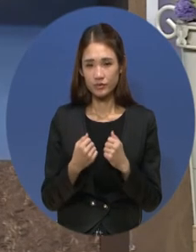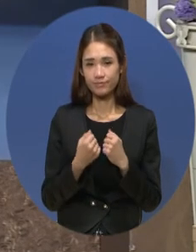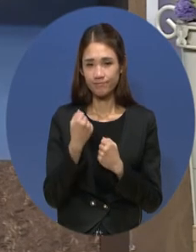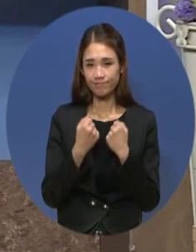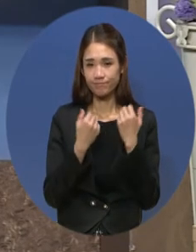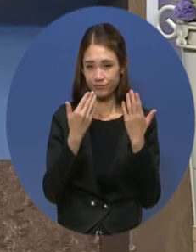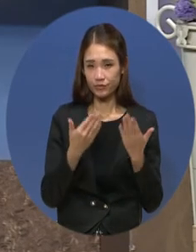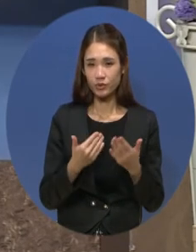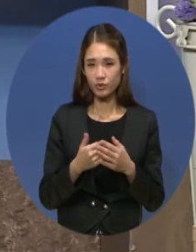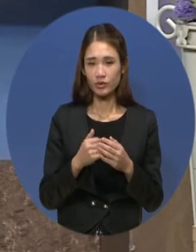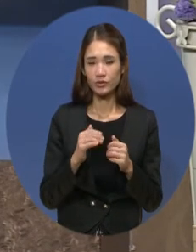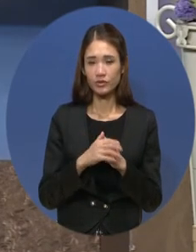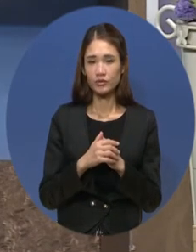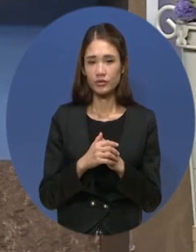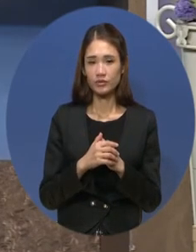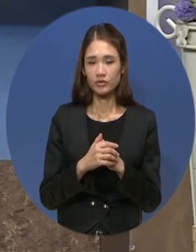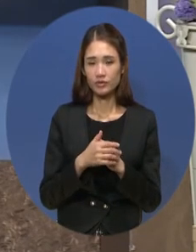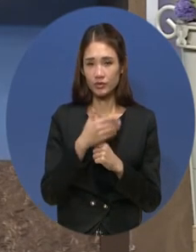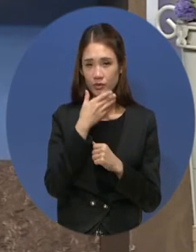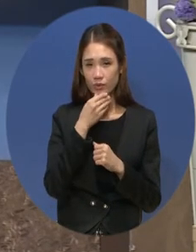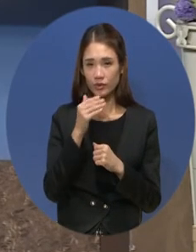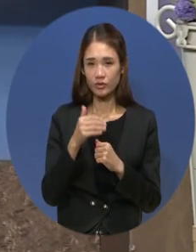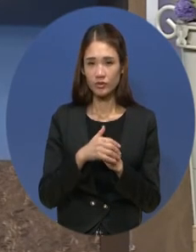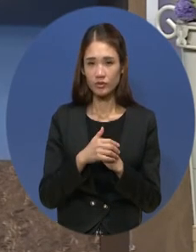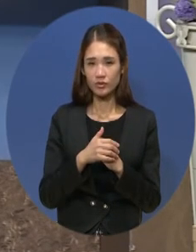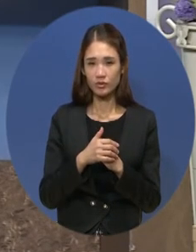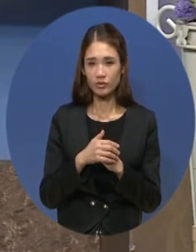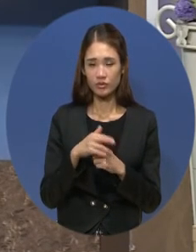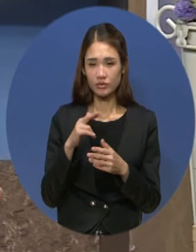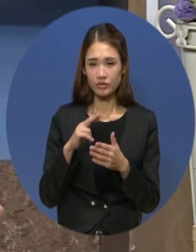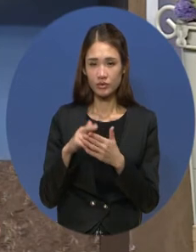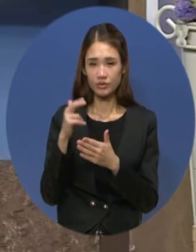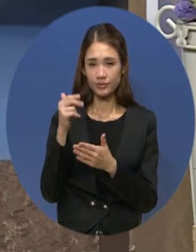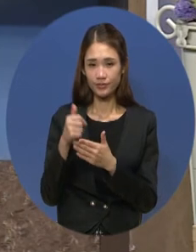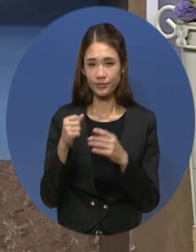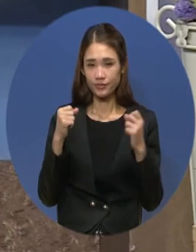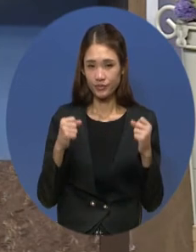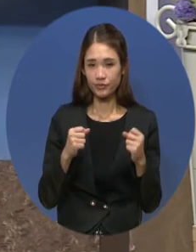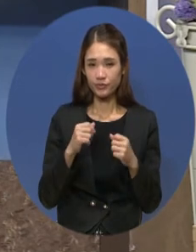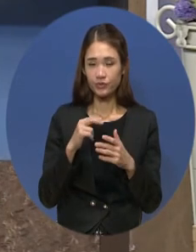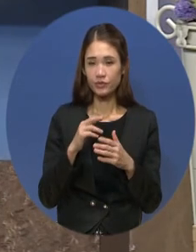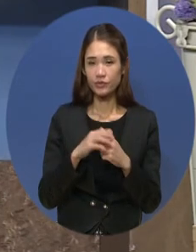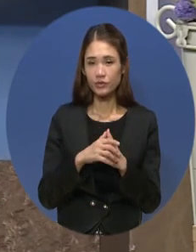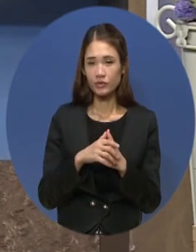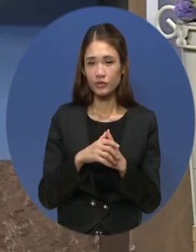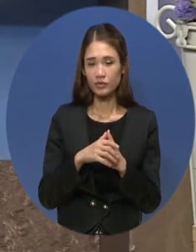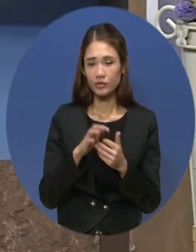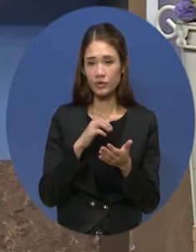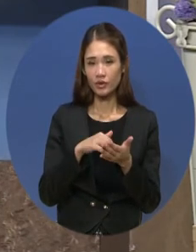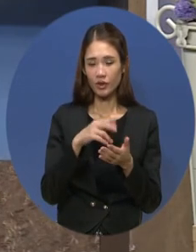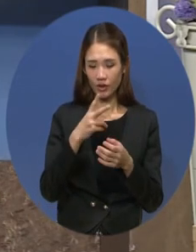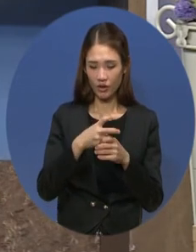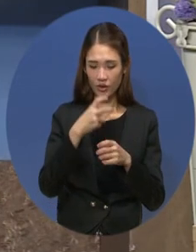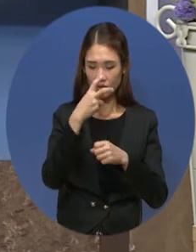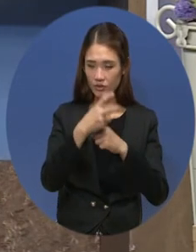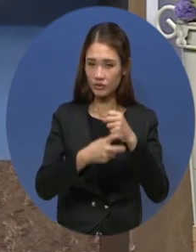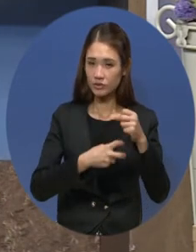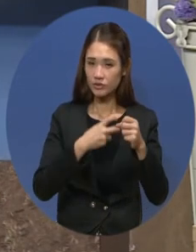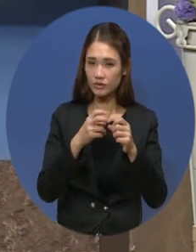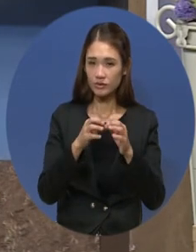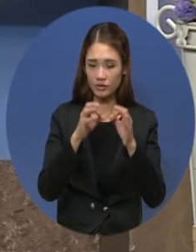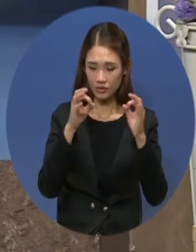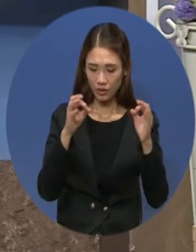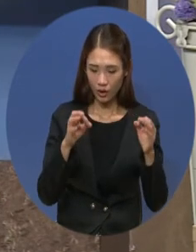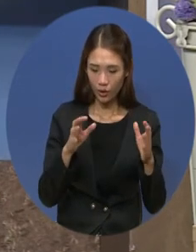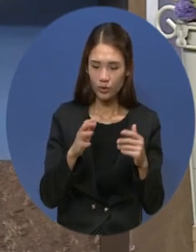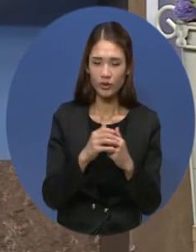말씀하셨던 내용 중에 뭐 복지관에서 도 팀장 밈 으로도 계셨고 어 새 사장님께서 난 약 이십